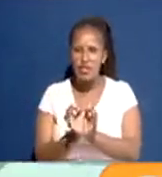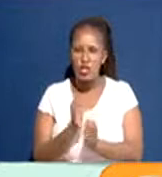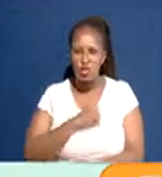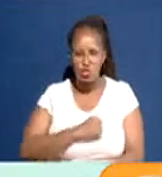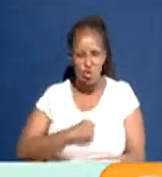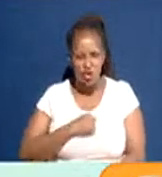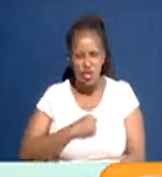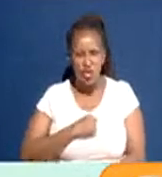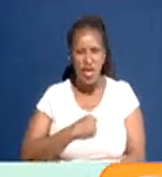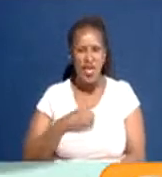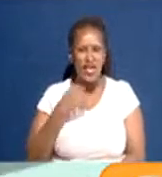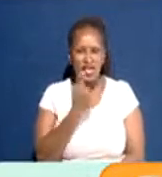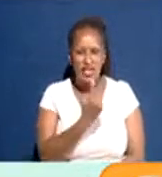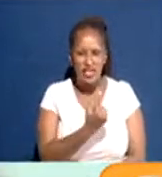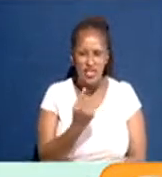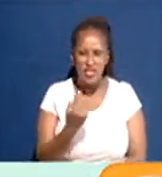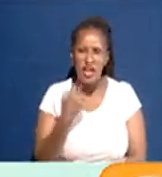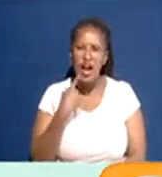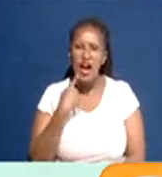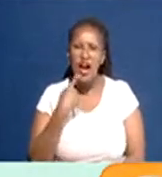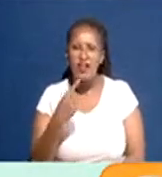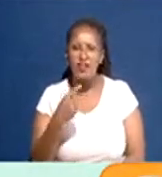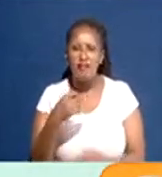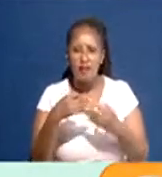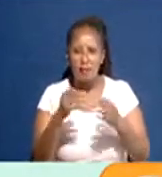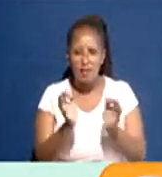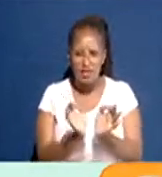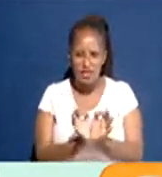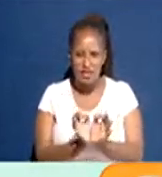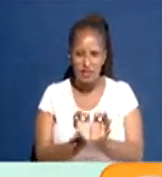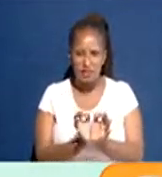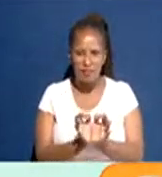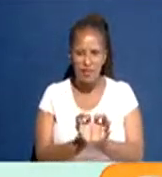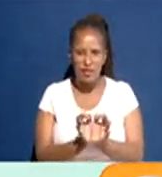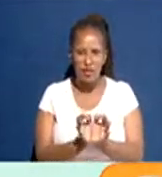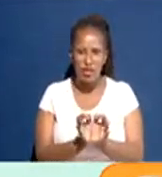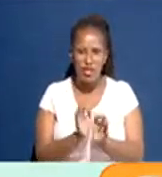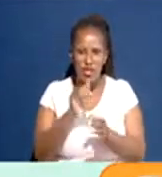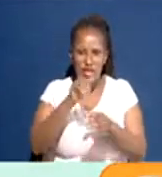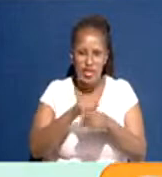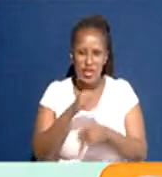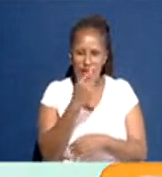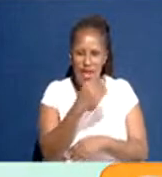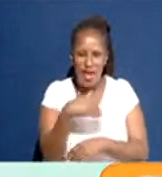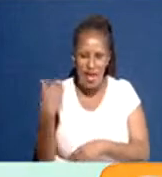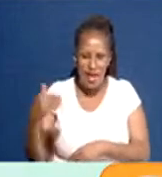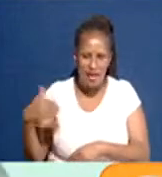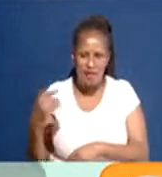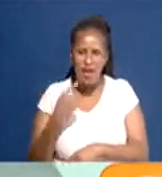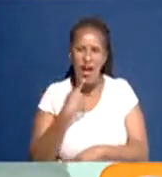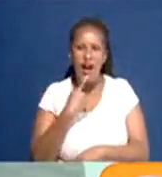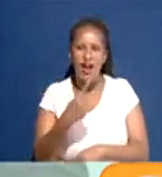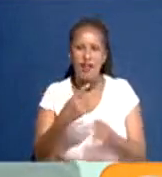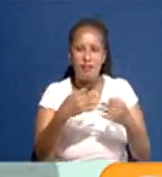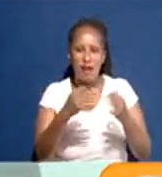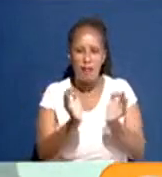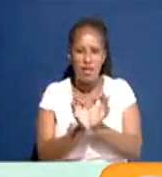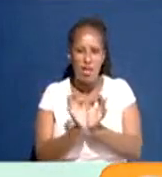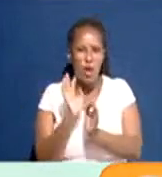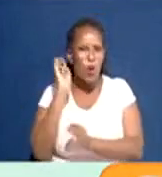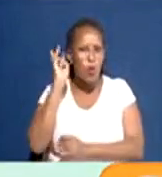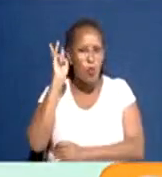kila familia mia moja, munisikize vizuri, kila familia mia moja, tutakuwa